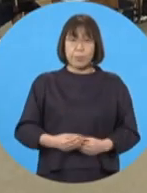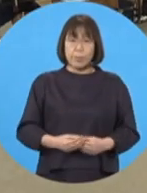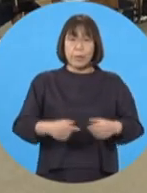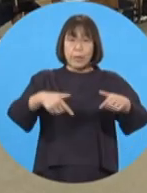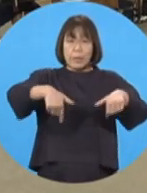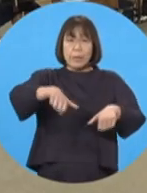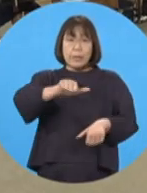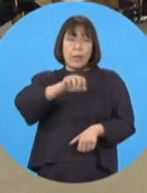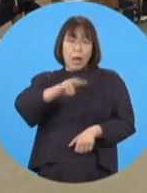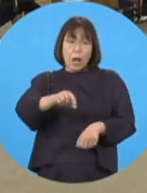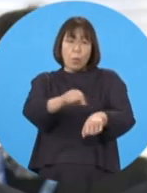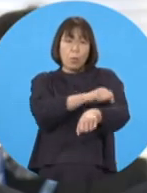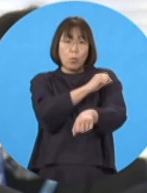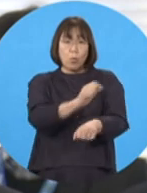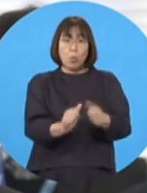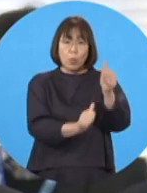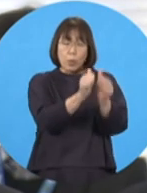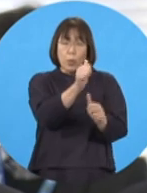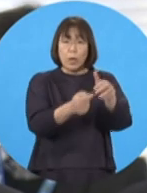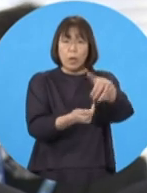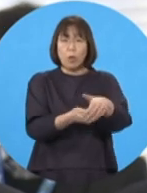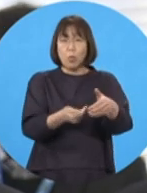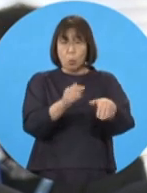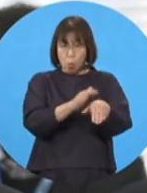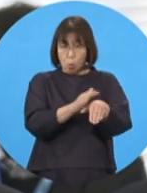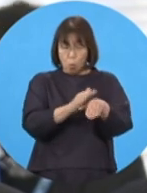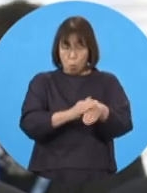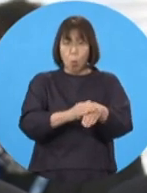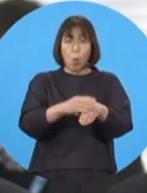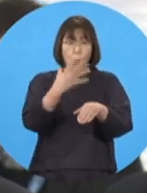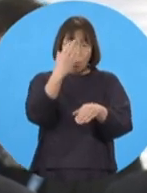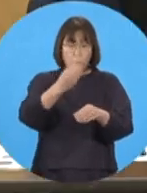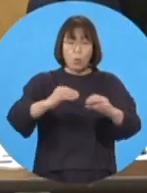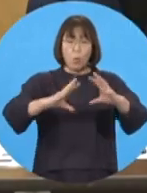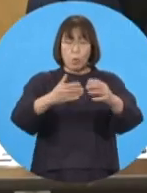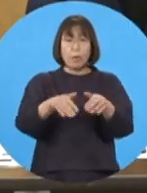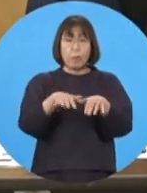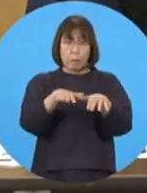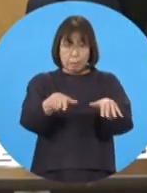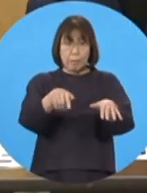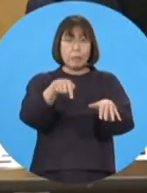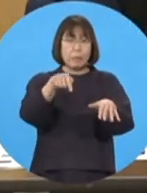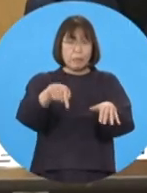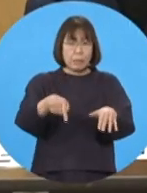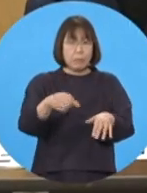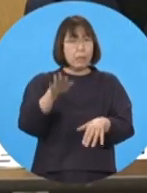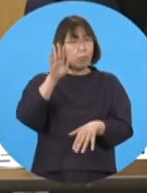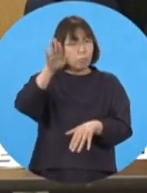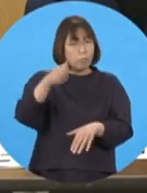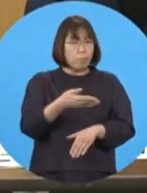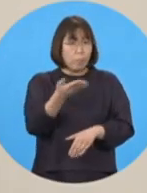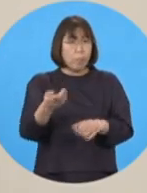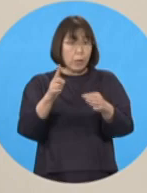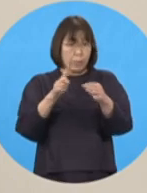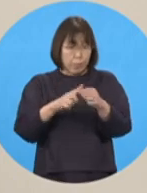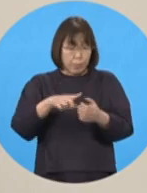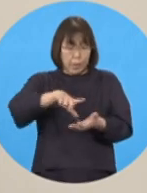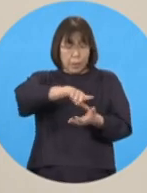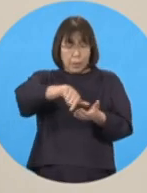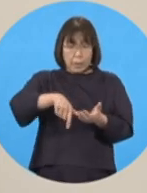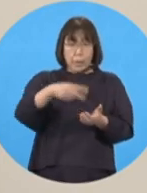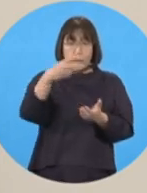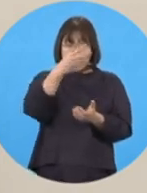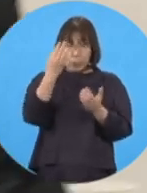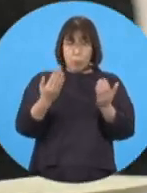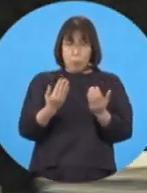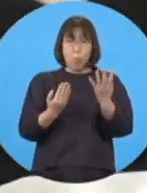西阿波独自の伝統農法の魅力を広く世界に発信し後世に受け継いでいこうと地元の4つの高校